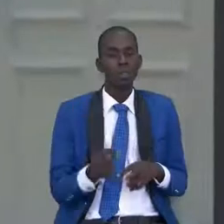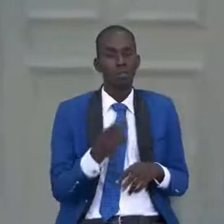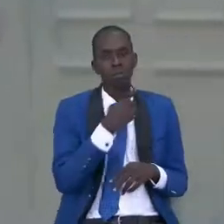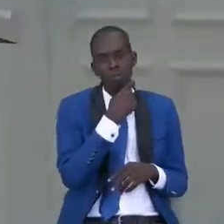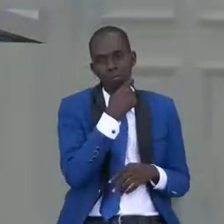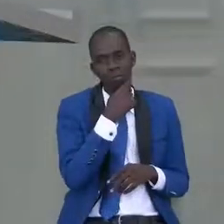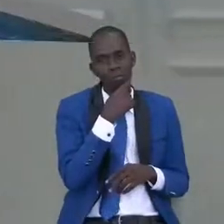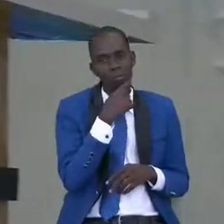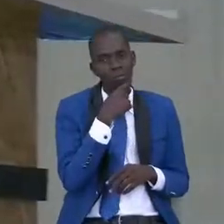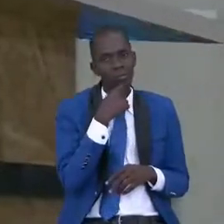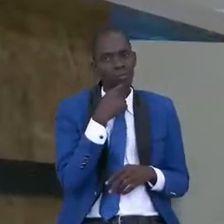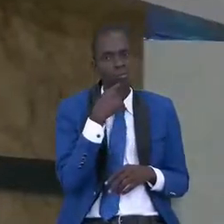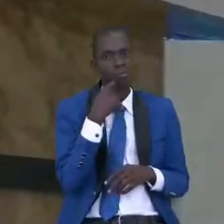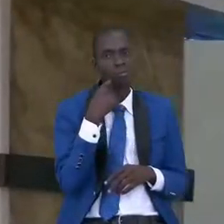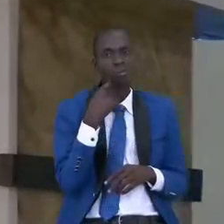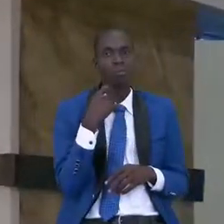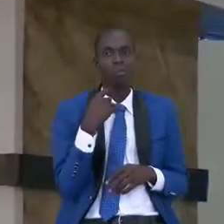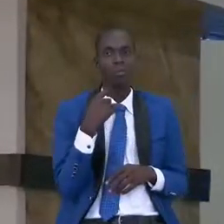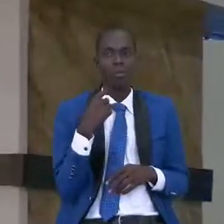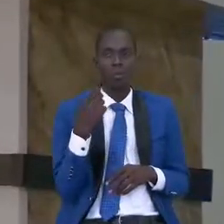l'indigence flétrissante